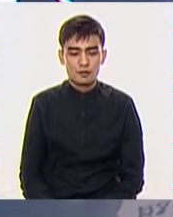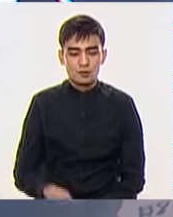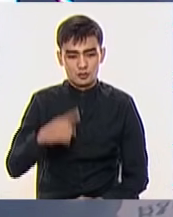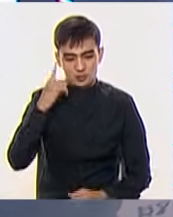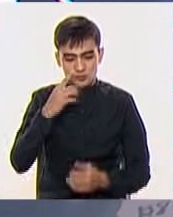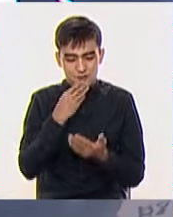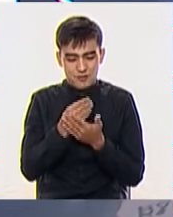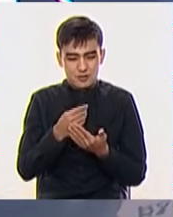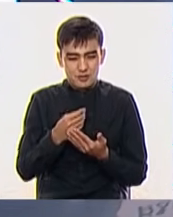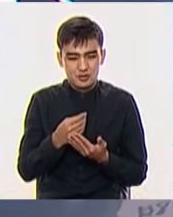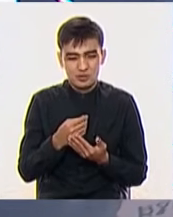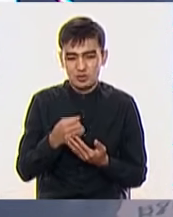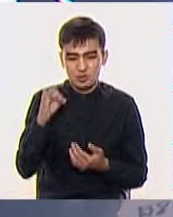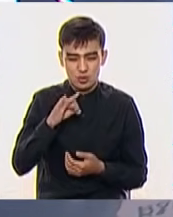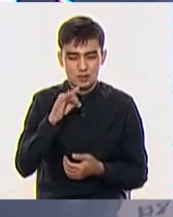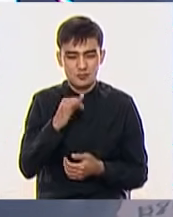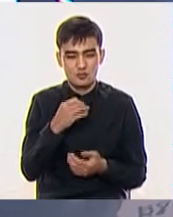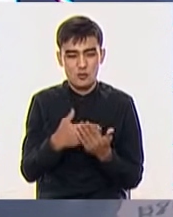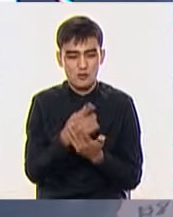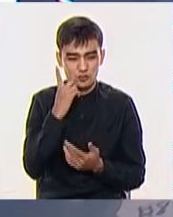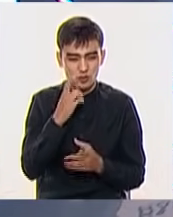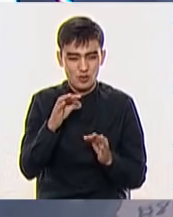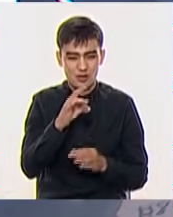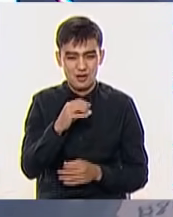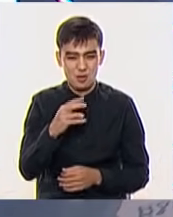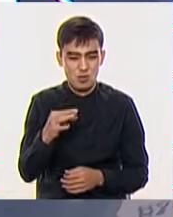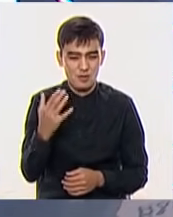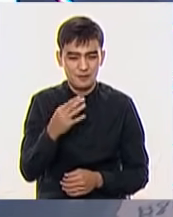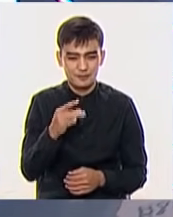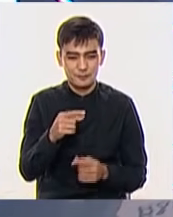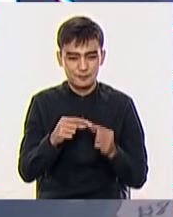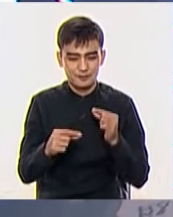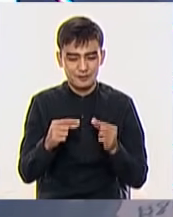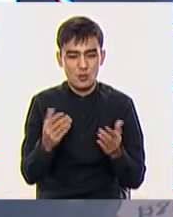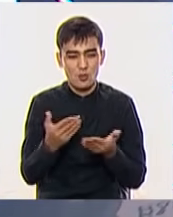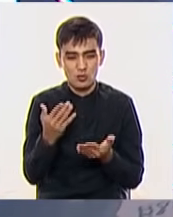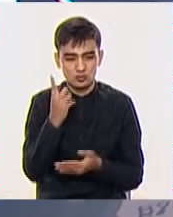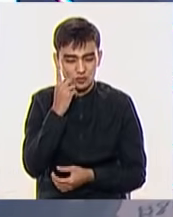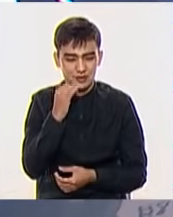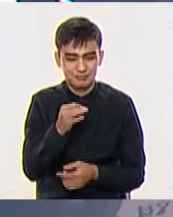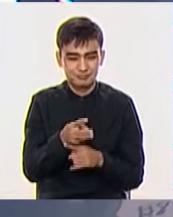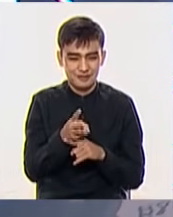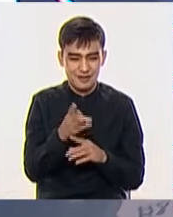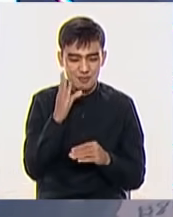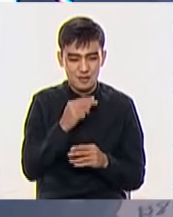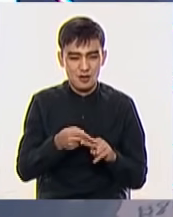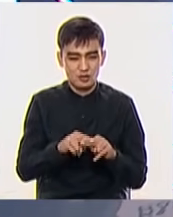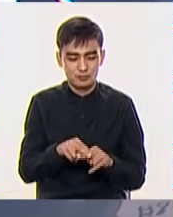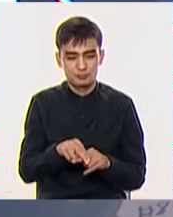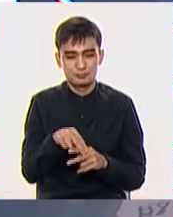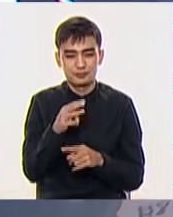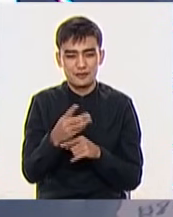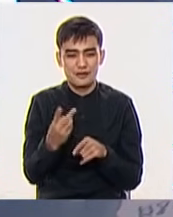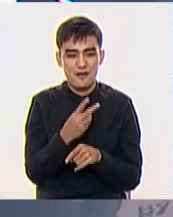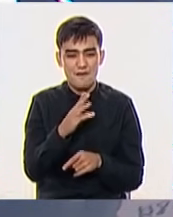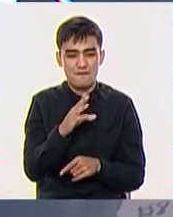Создай свою историю с новой серией смартфоном Reno 5. Это ультратонкий и легкий смартфон, оснащенный камерами, которые позволяют снимать